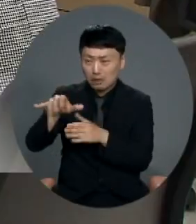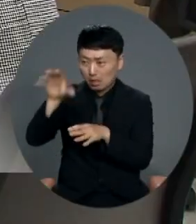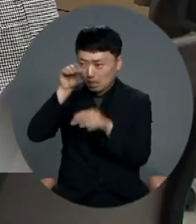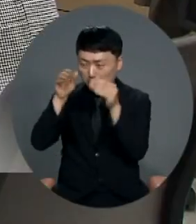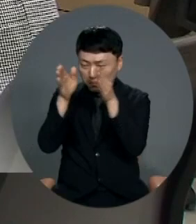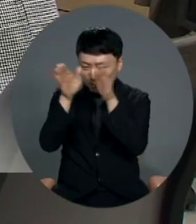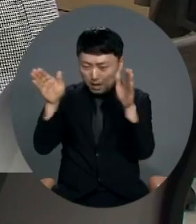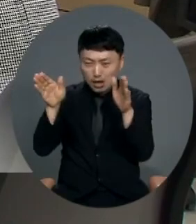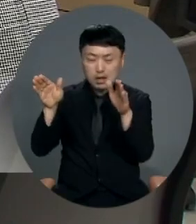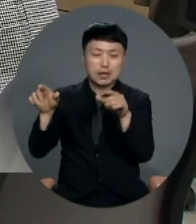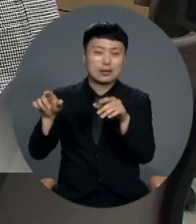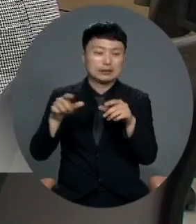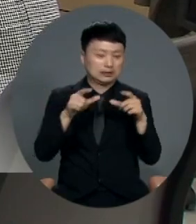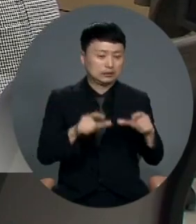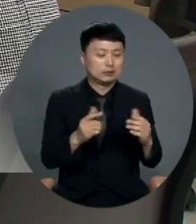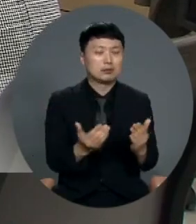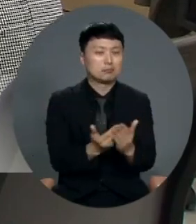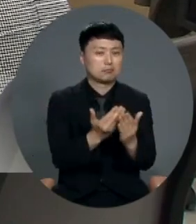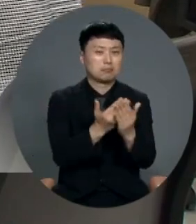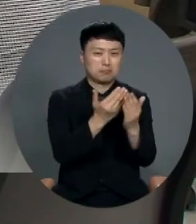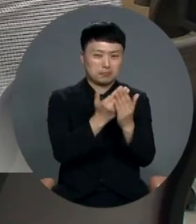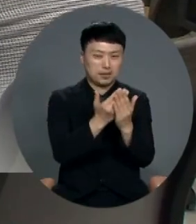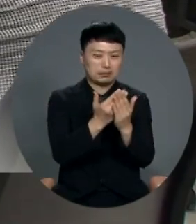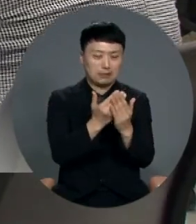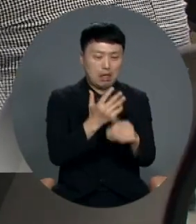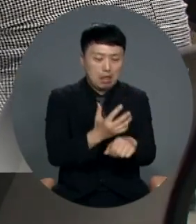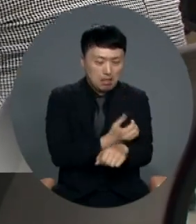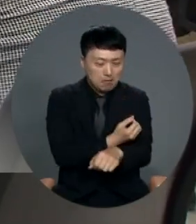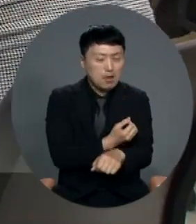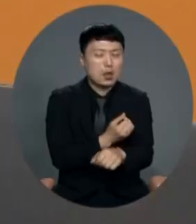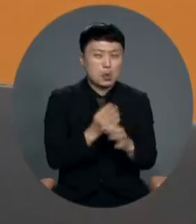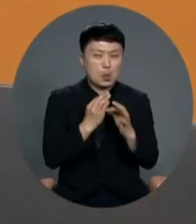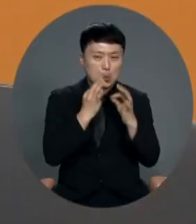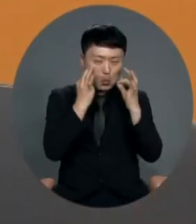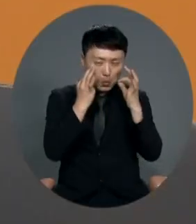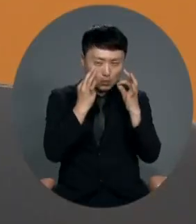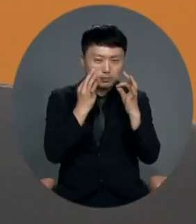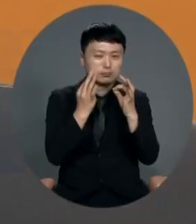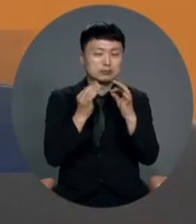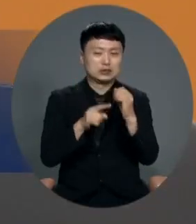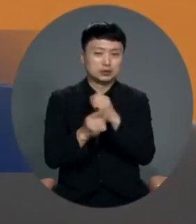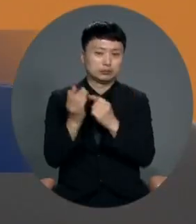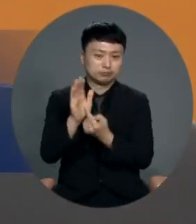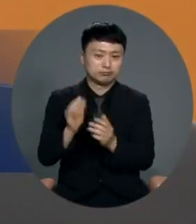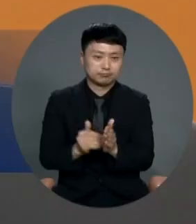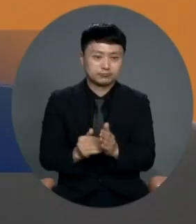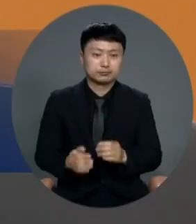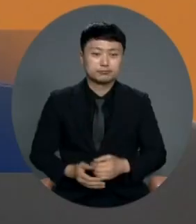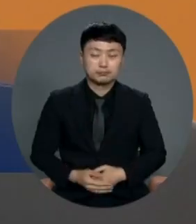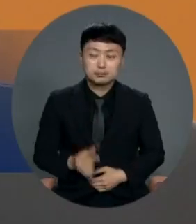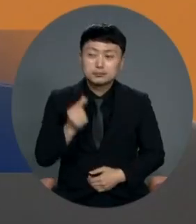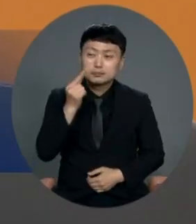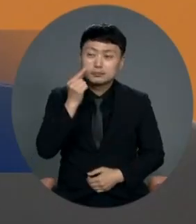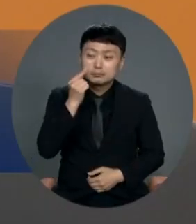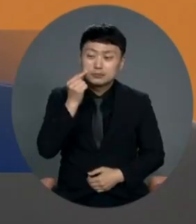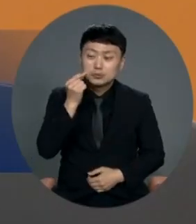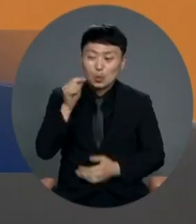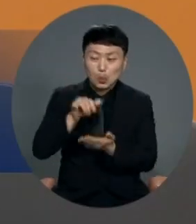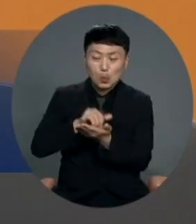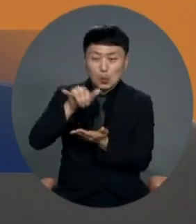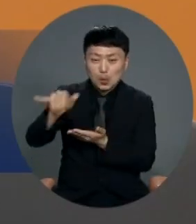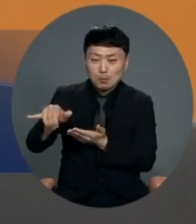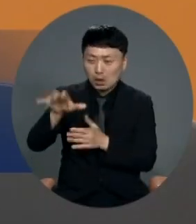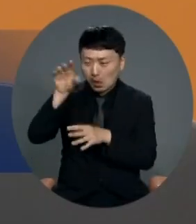거라는 게 전 직원 해외 연수의 목적이라고 설명했습니다. 일본에 또 뭐 좋은 점 이런 점을 보고